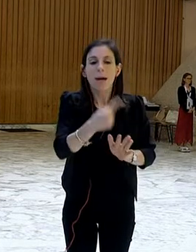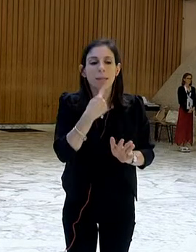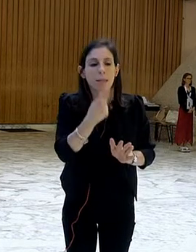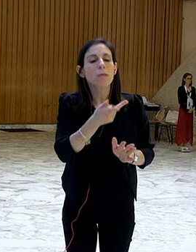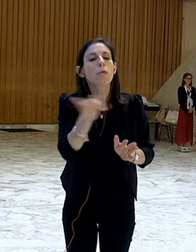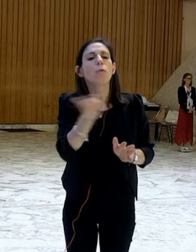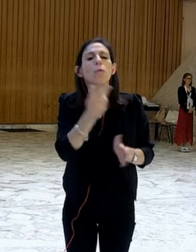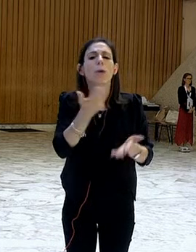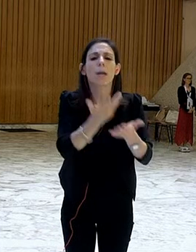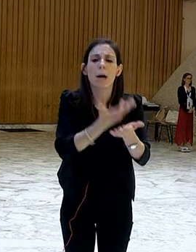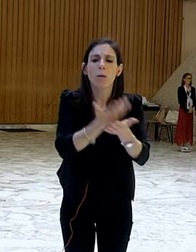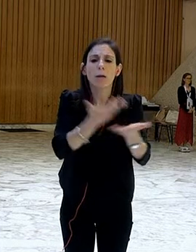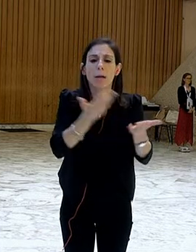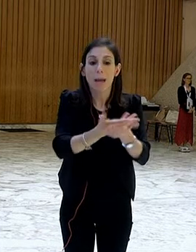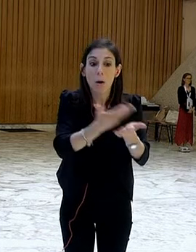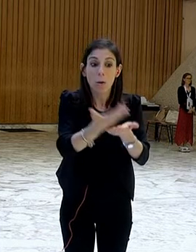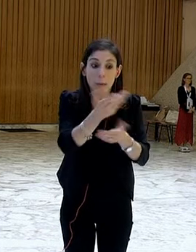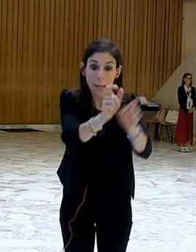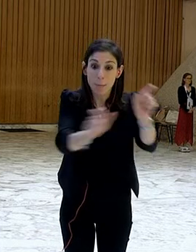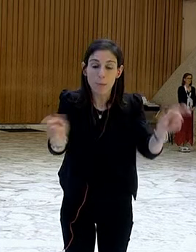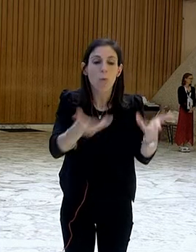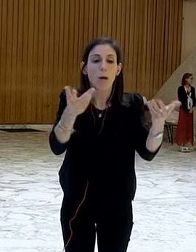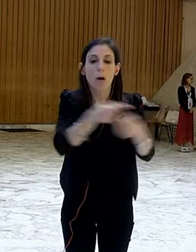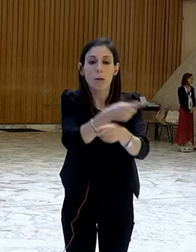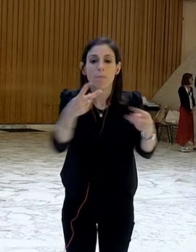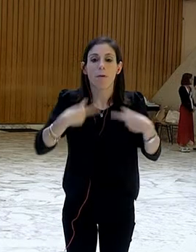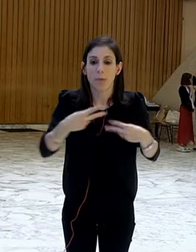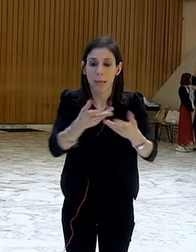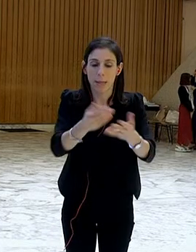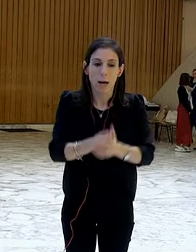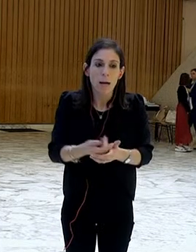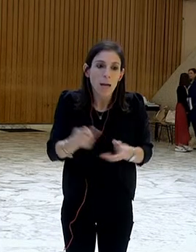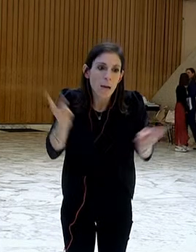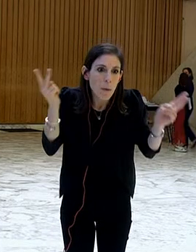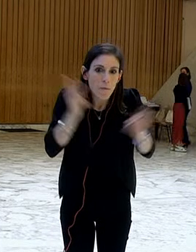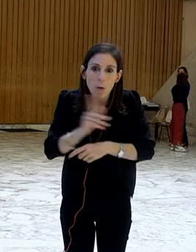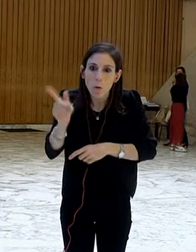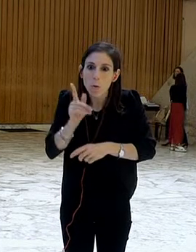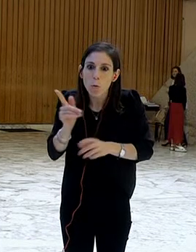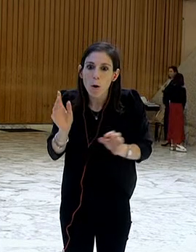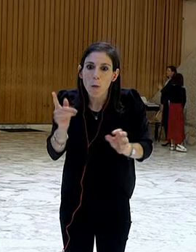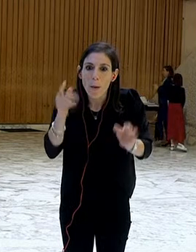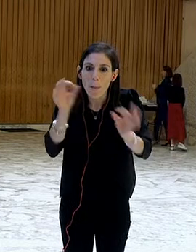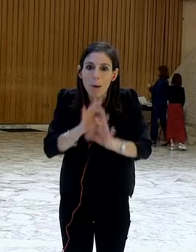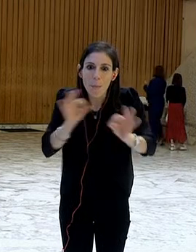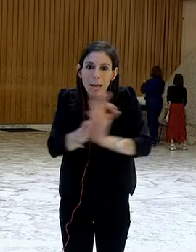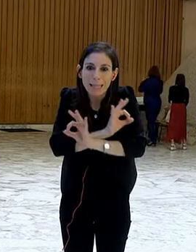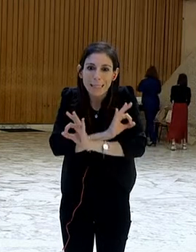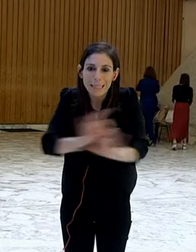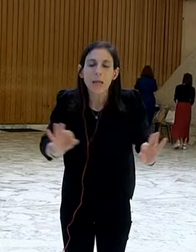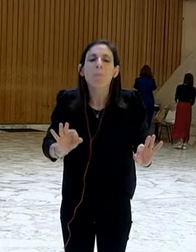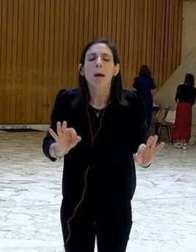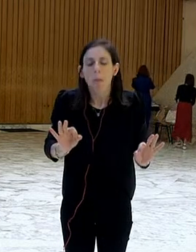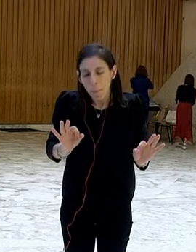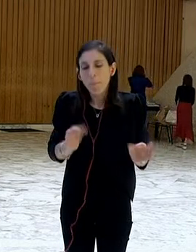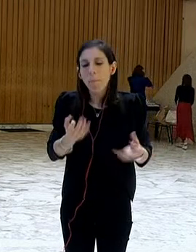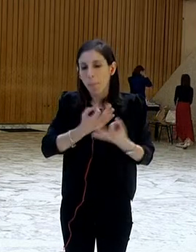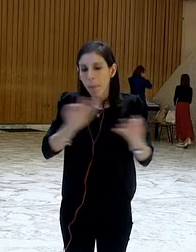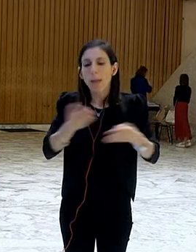N'étant pas très près, nous nous sommes décidés de partager tout ce que nous étions en train de vivre à ce moment-là